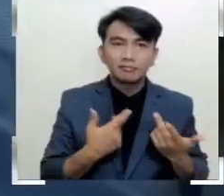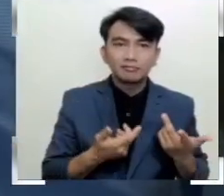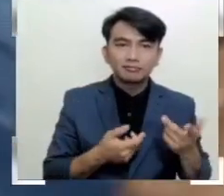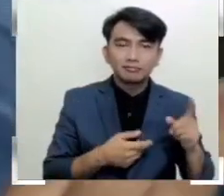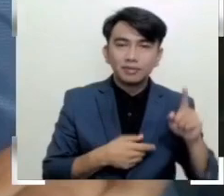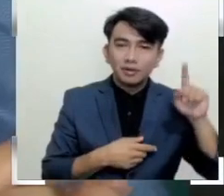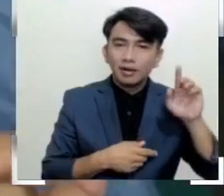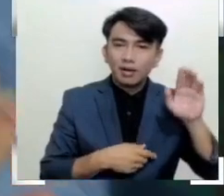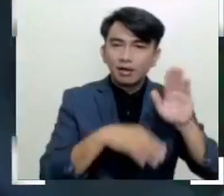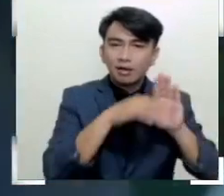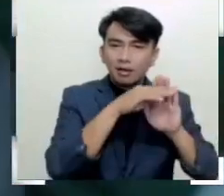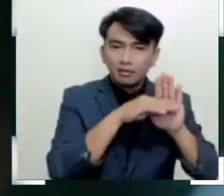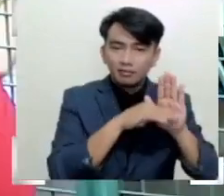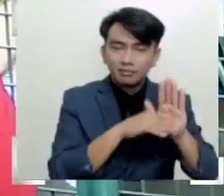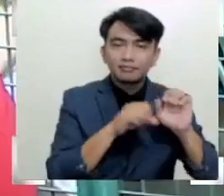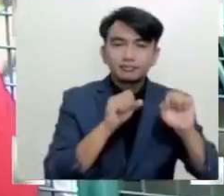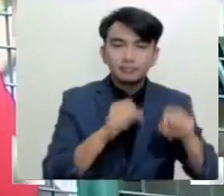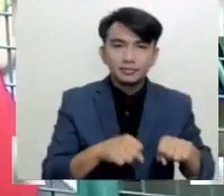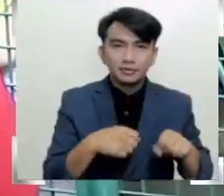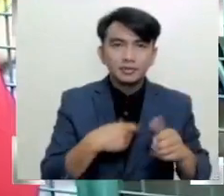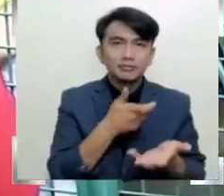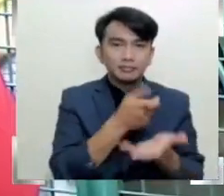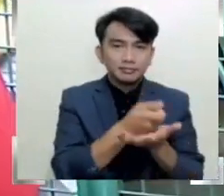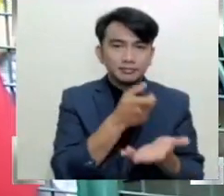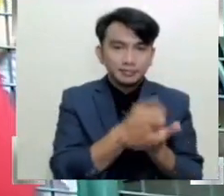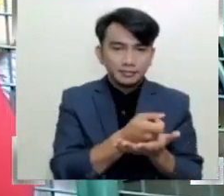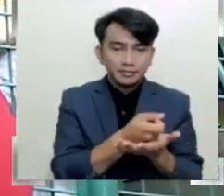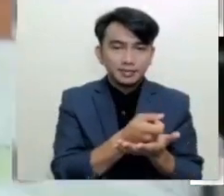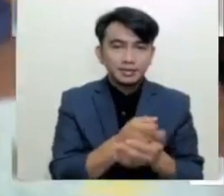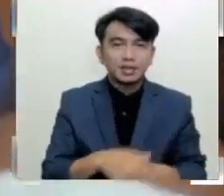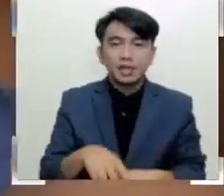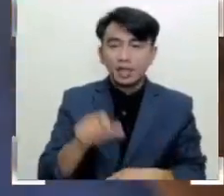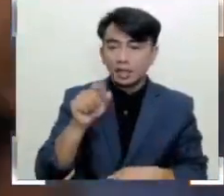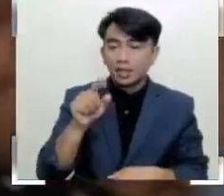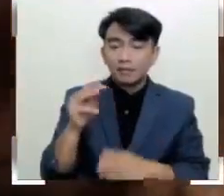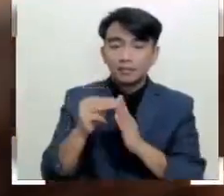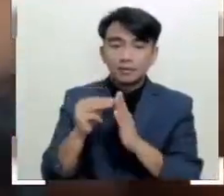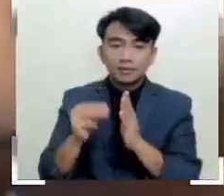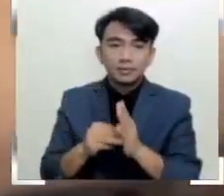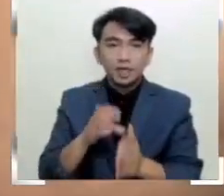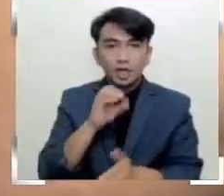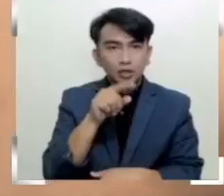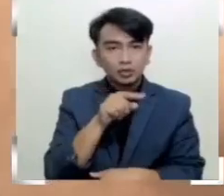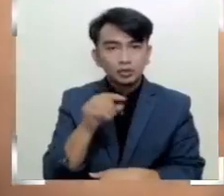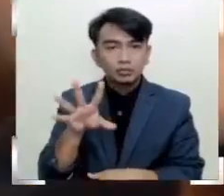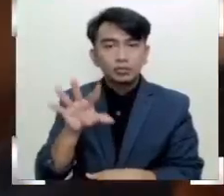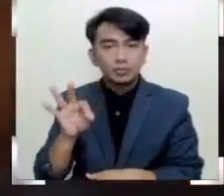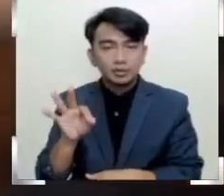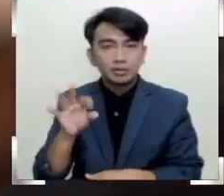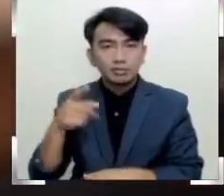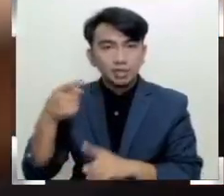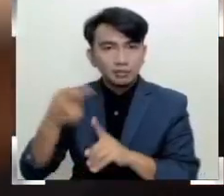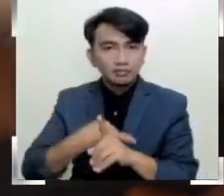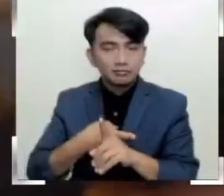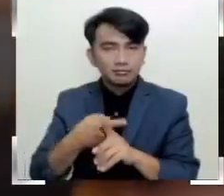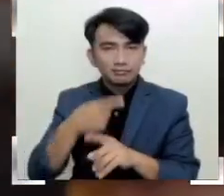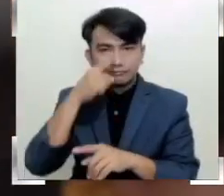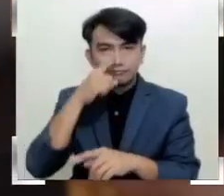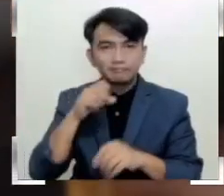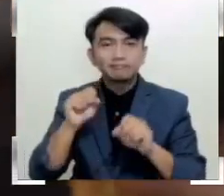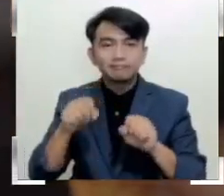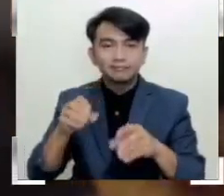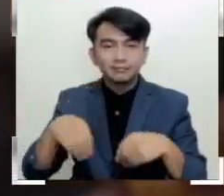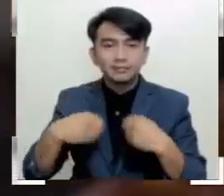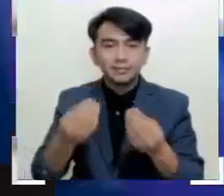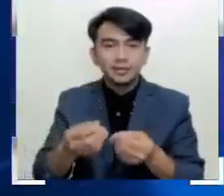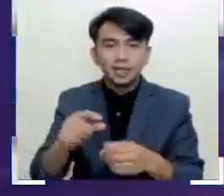target bakunahan kontra tigdas. 11 million naman ang mga bata 0 to 59 months old ang target mabigyan ng oral polio